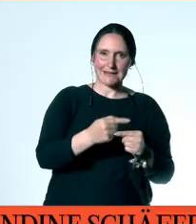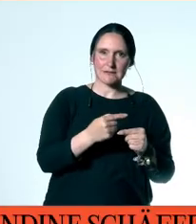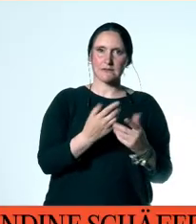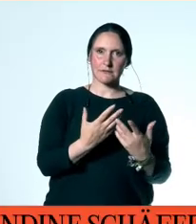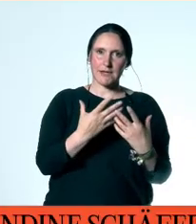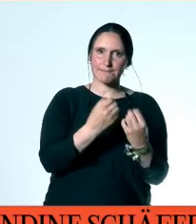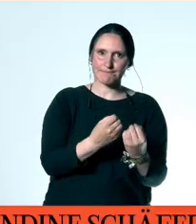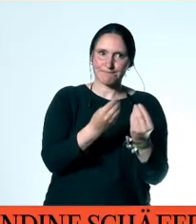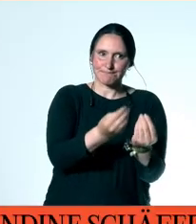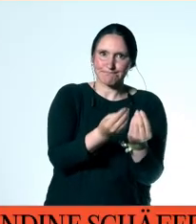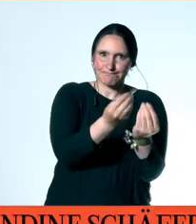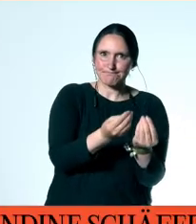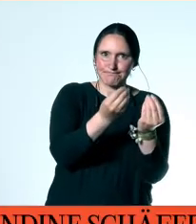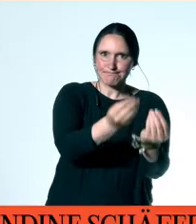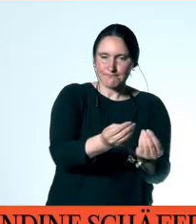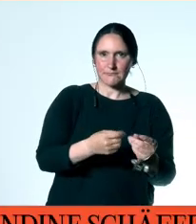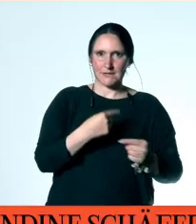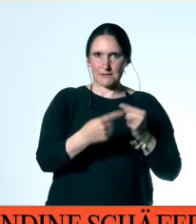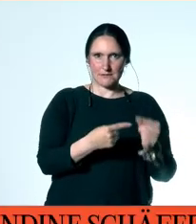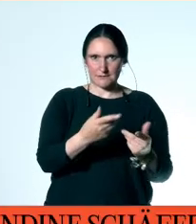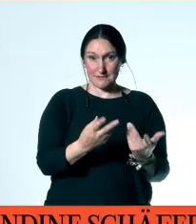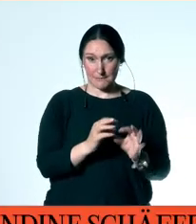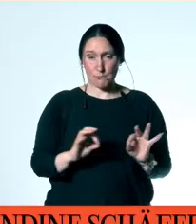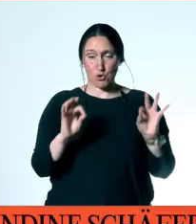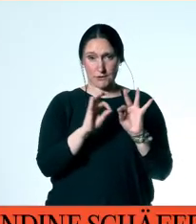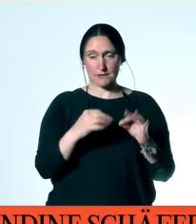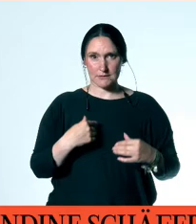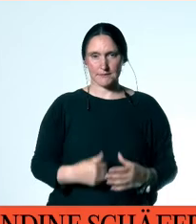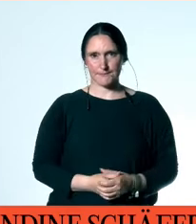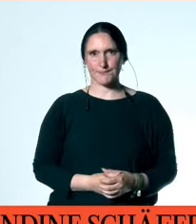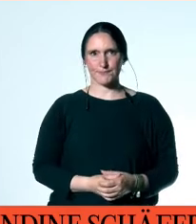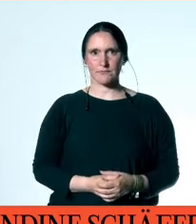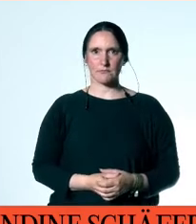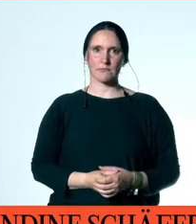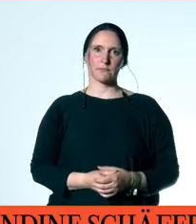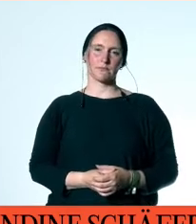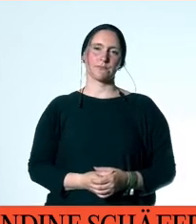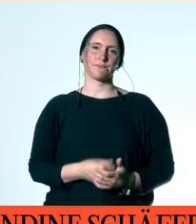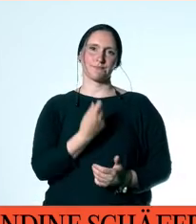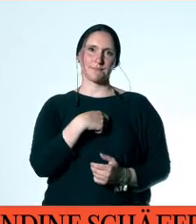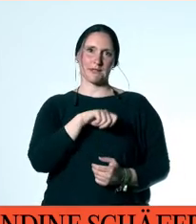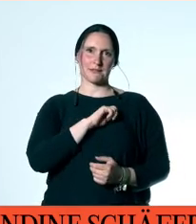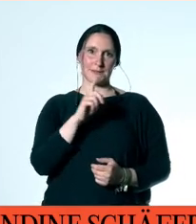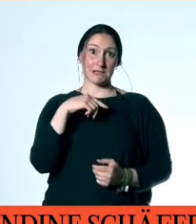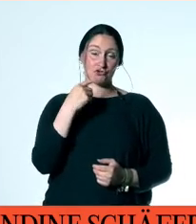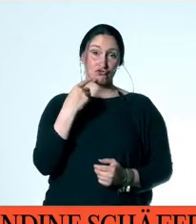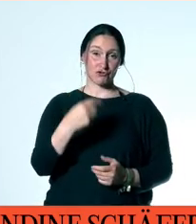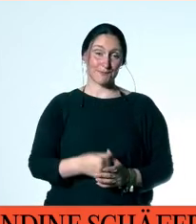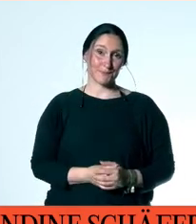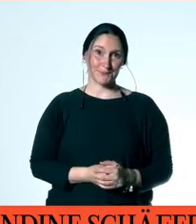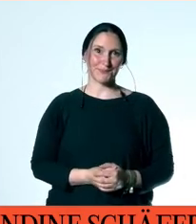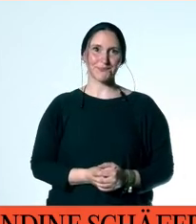Pero también creo que siguen infinidad de cuestionamientos. Aber natürlich ist es